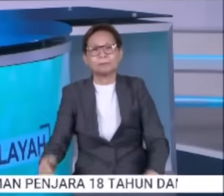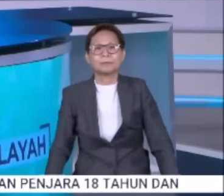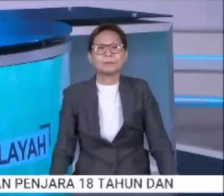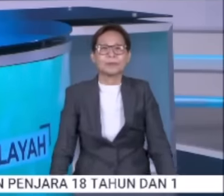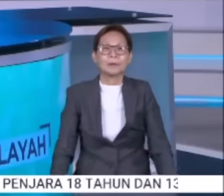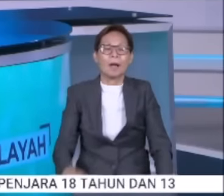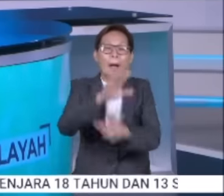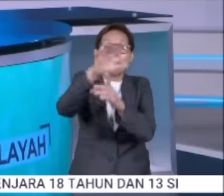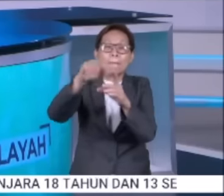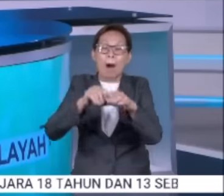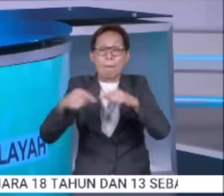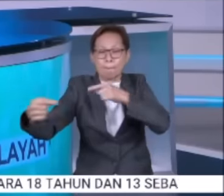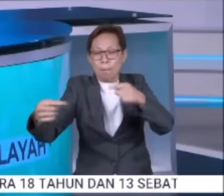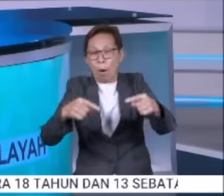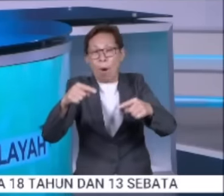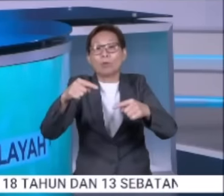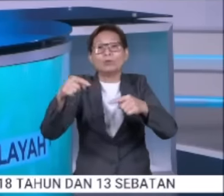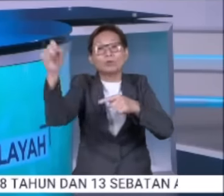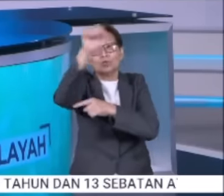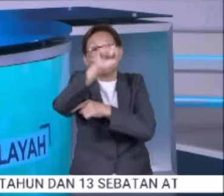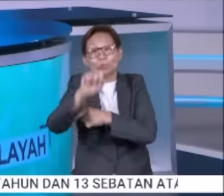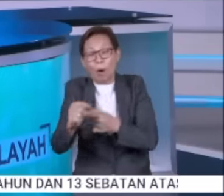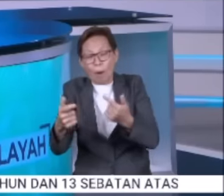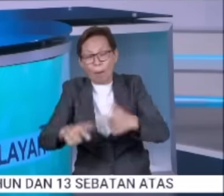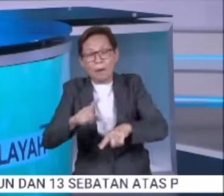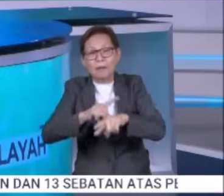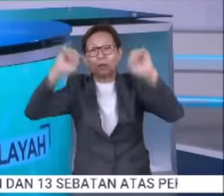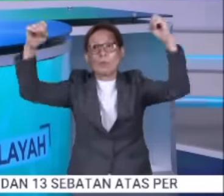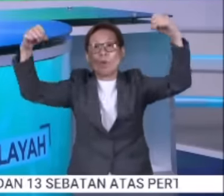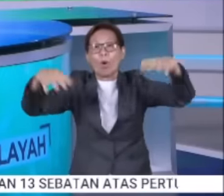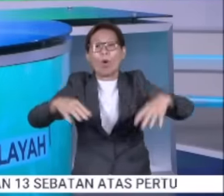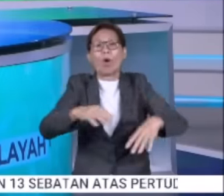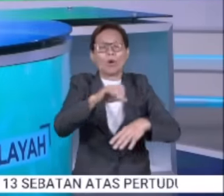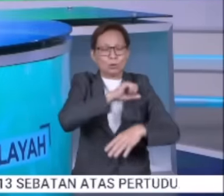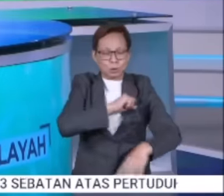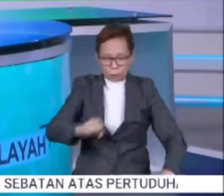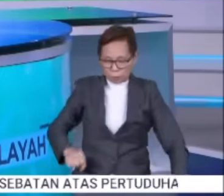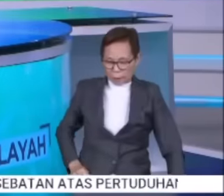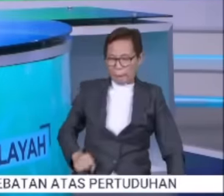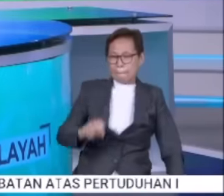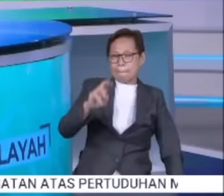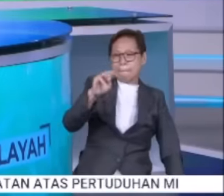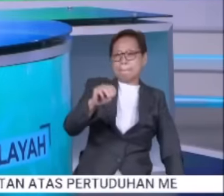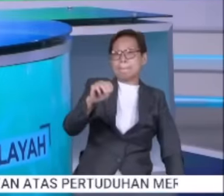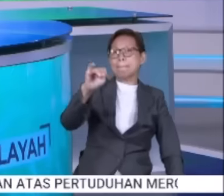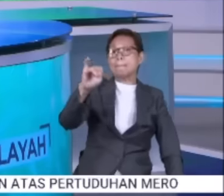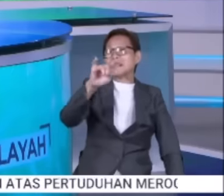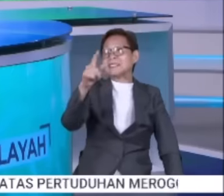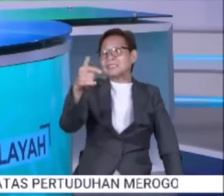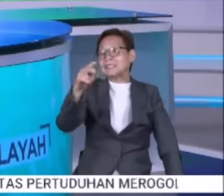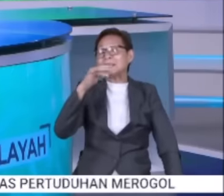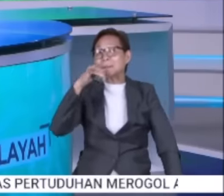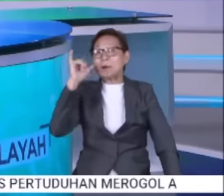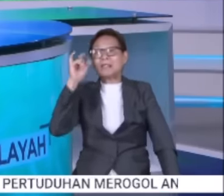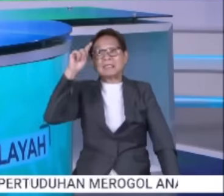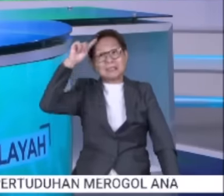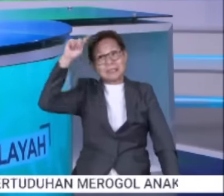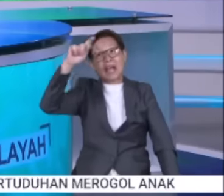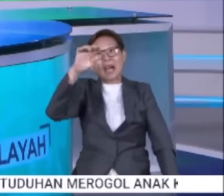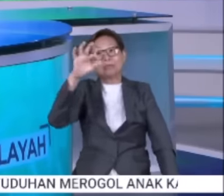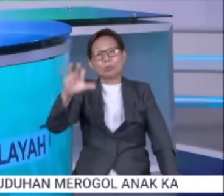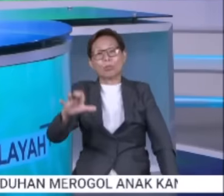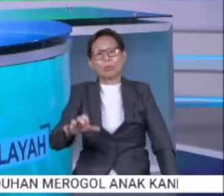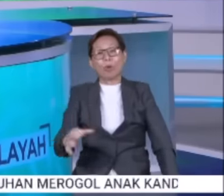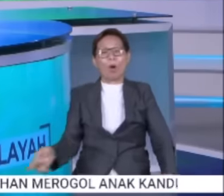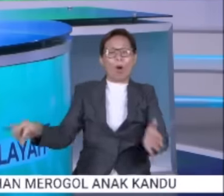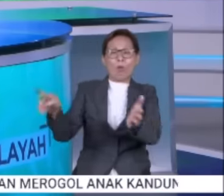Ini pula melibatkan aksi Liga Super yang berlangsung di Stadium Sultan Mizan Zainal Abidin Kuala Nerus malam tadi. Terengganu FC terus